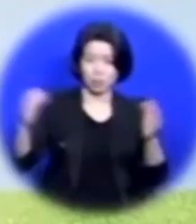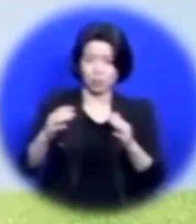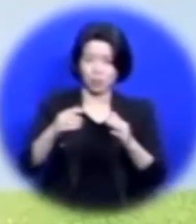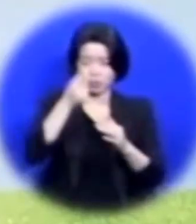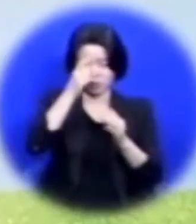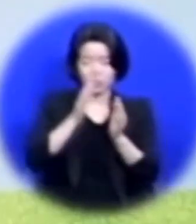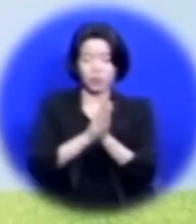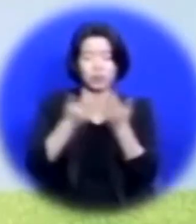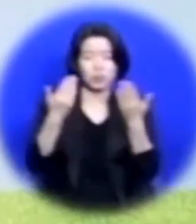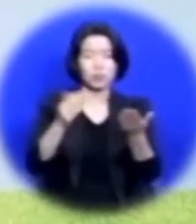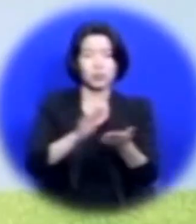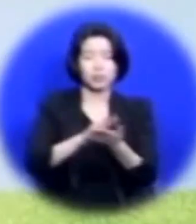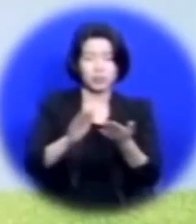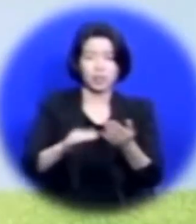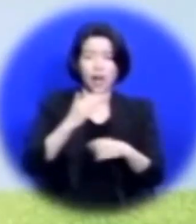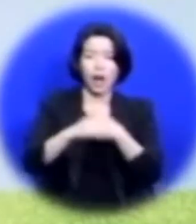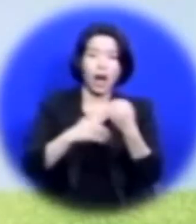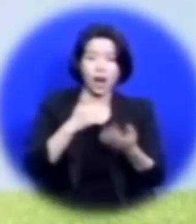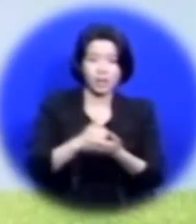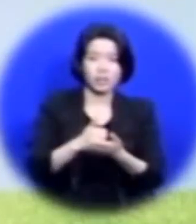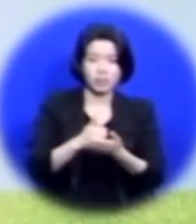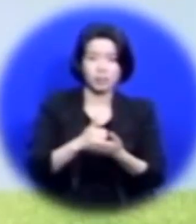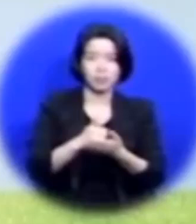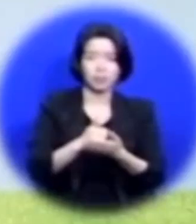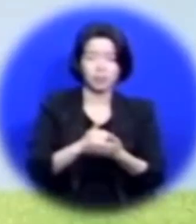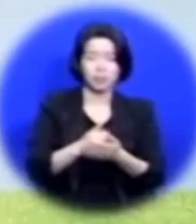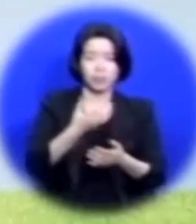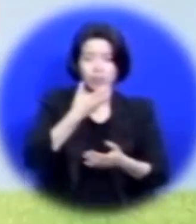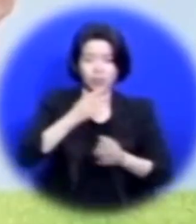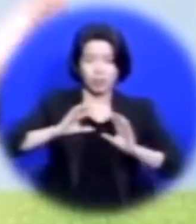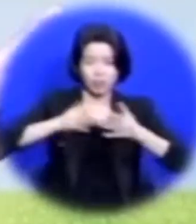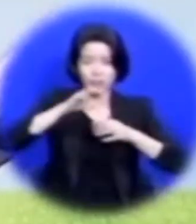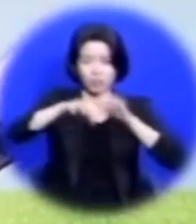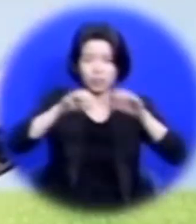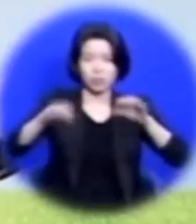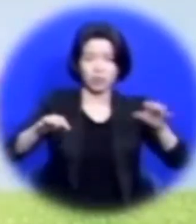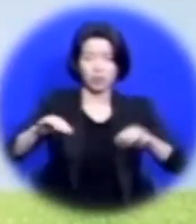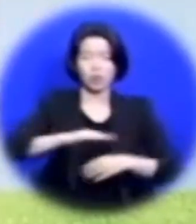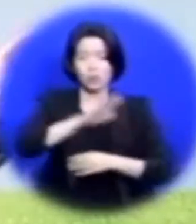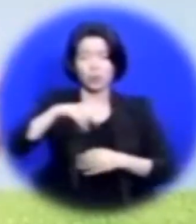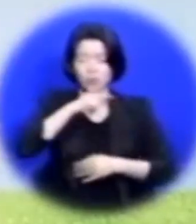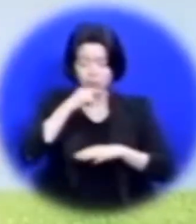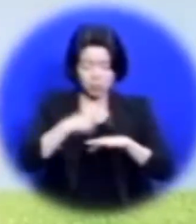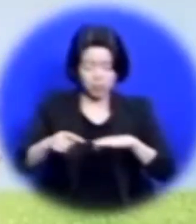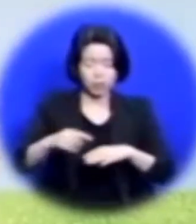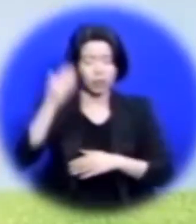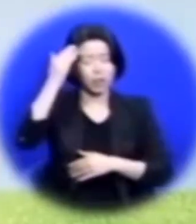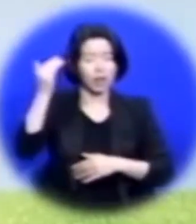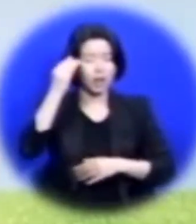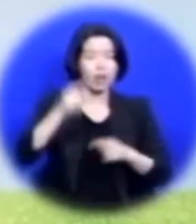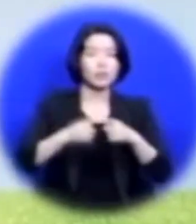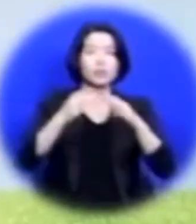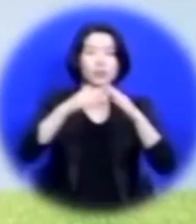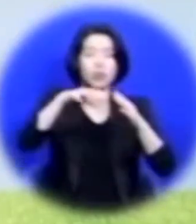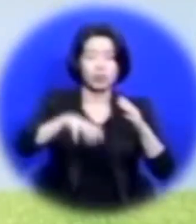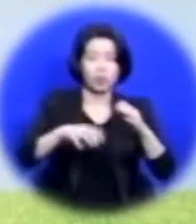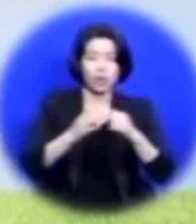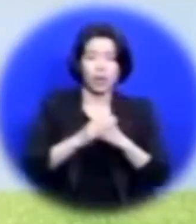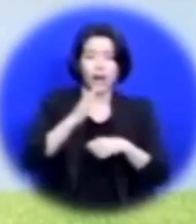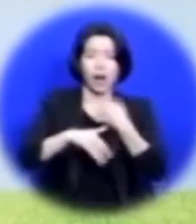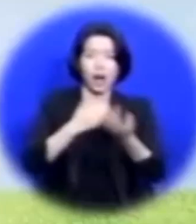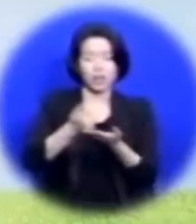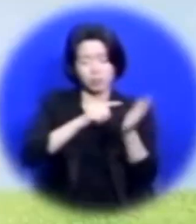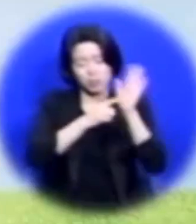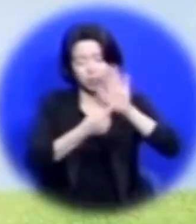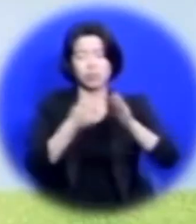기도입니다 하나님 열방에 우리 민족의 우리 한국교회 하나님이 드러나